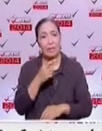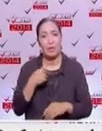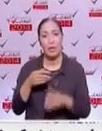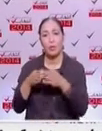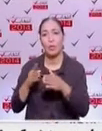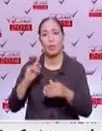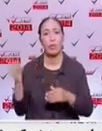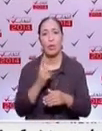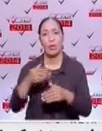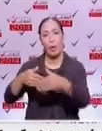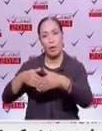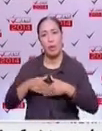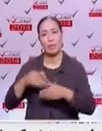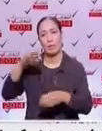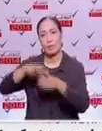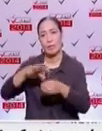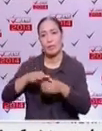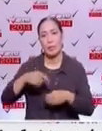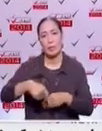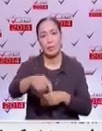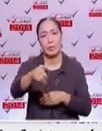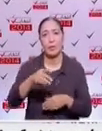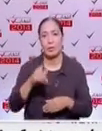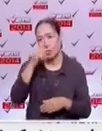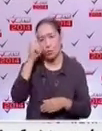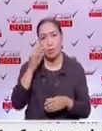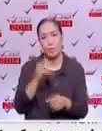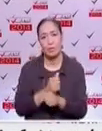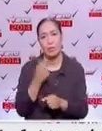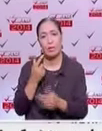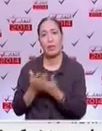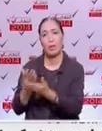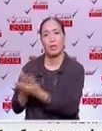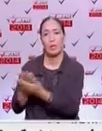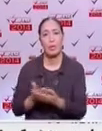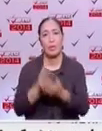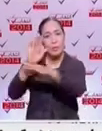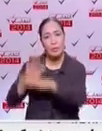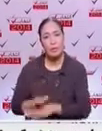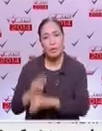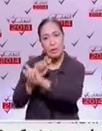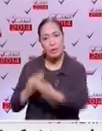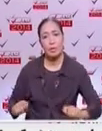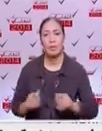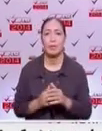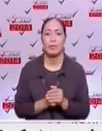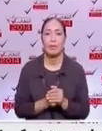إلى التصويت لهذه القائمة، قائمة الأرض الطيبة. وإن شاء الله سنكون في صلب اهتمامات هذه